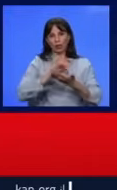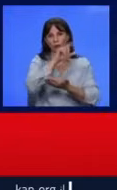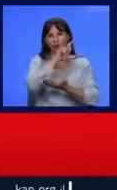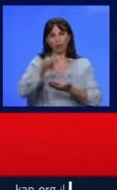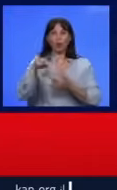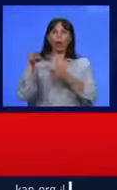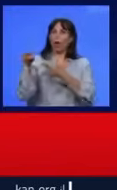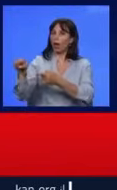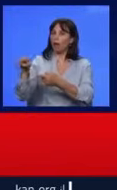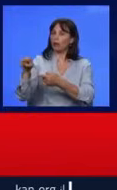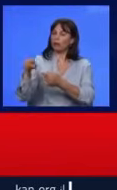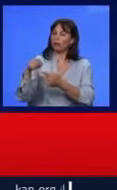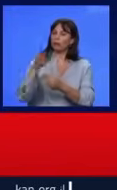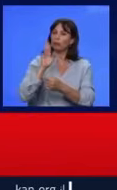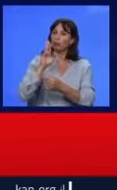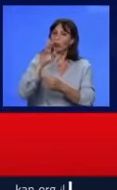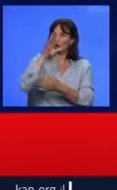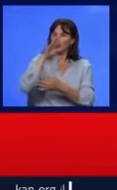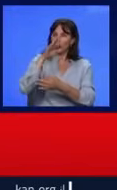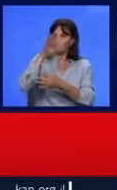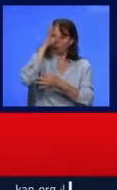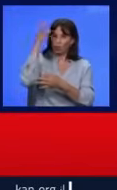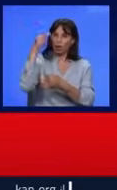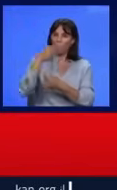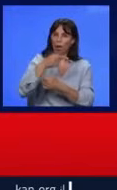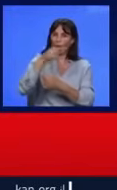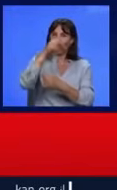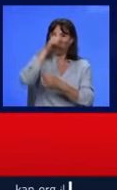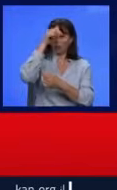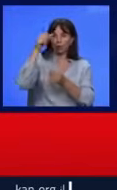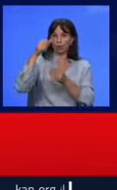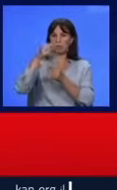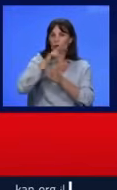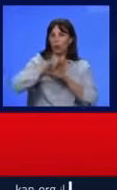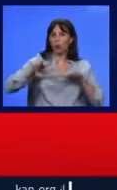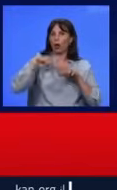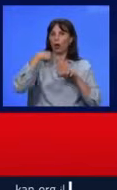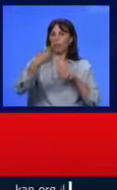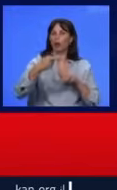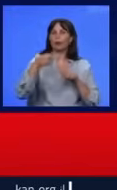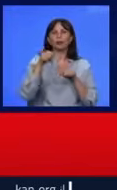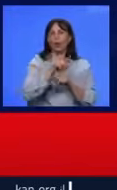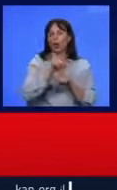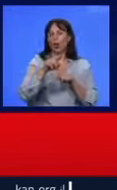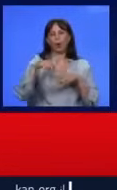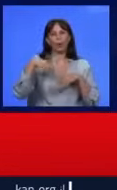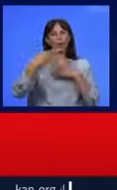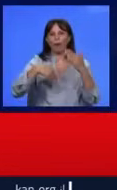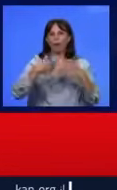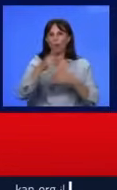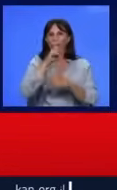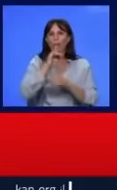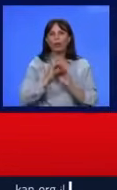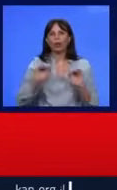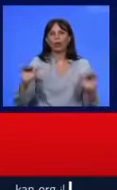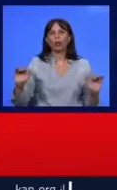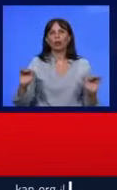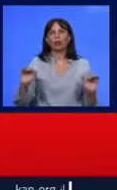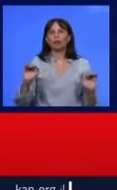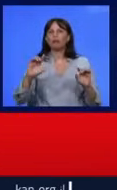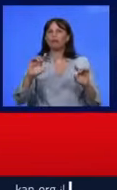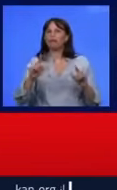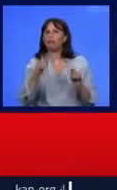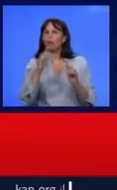אישום בשם הציבור. הגשת כתב אישום שאומר להם, חברים, זה לא עובר בשקט. או שאתם, אנחנו רוצים, למה אתם מסתירים